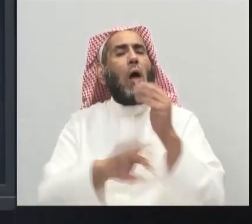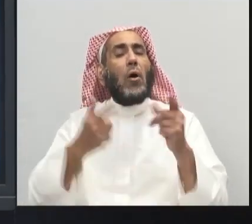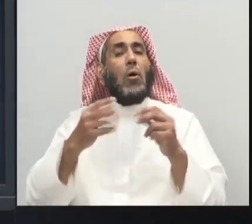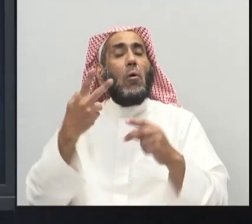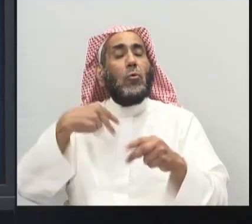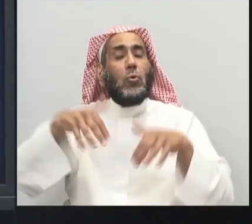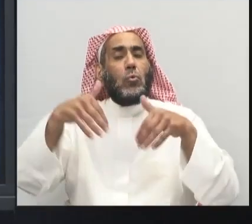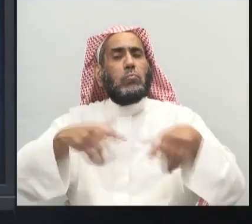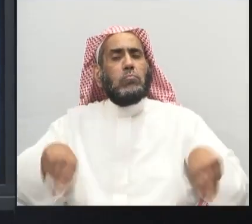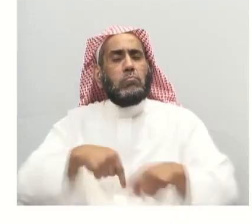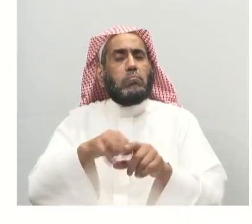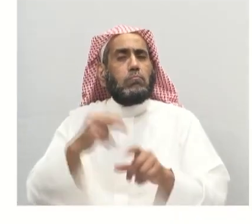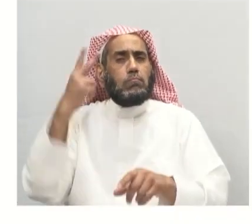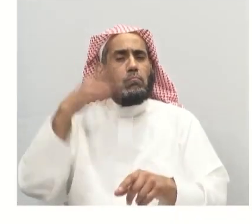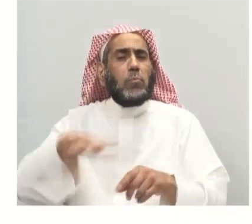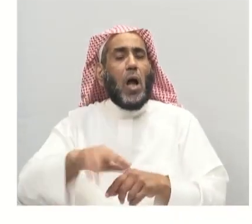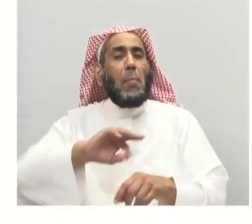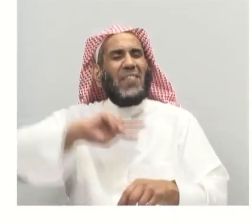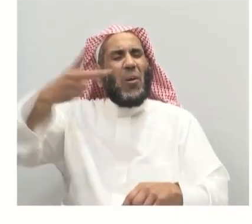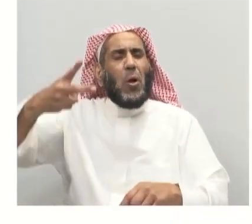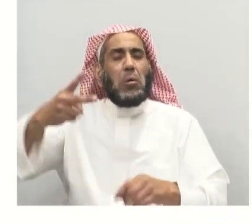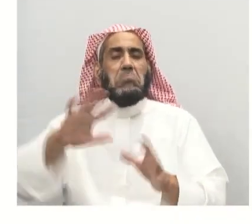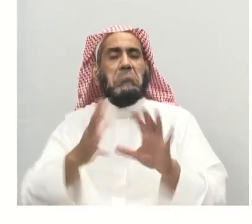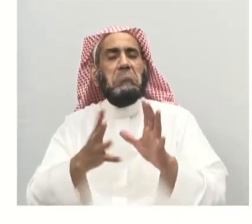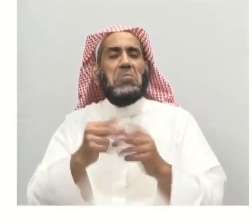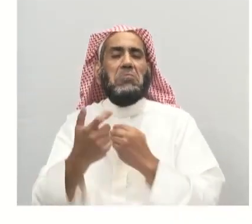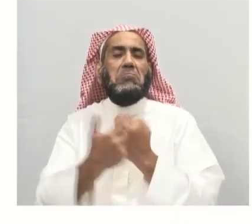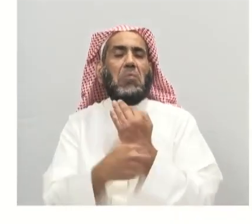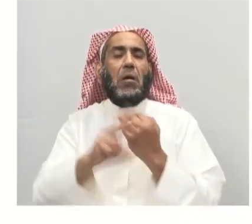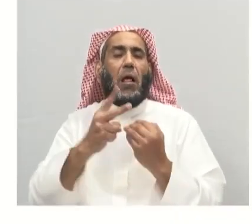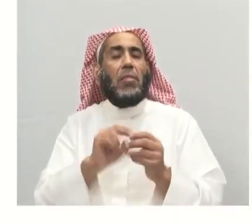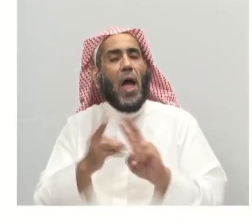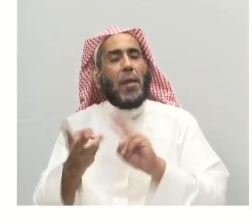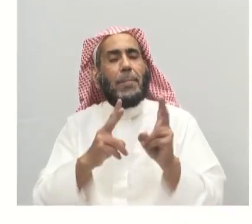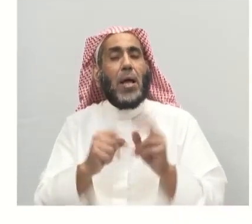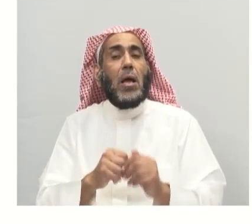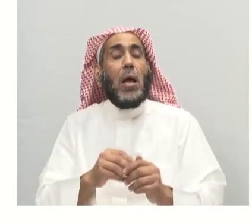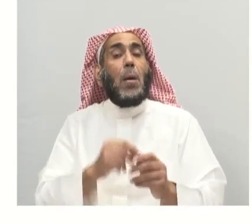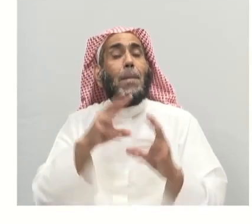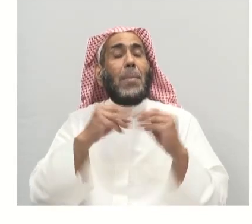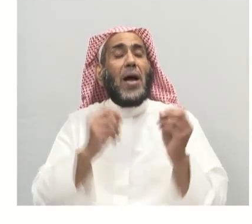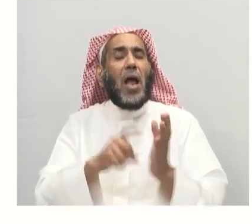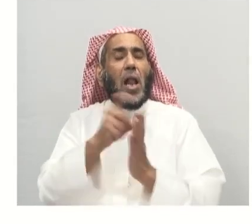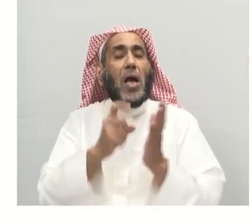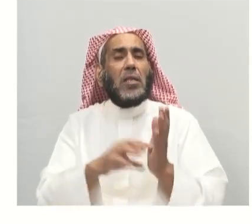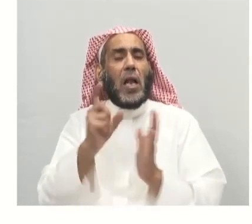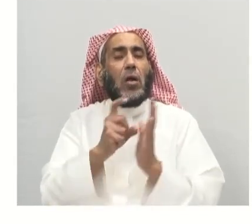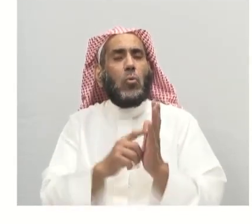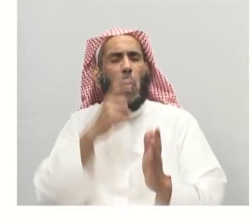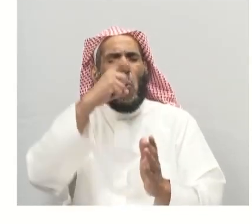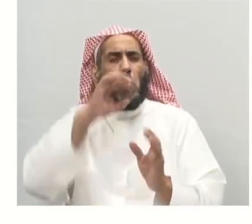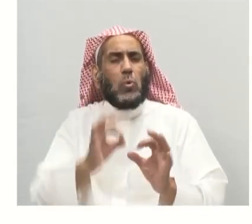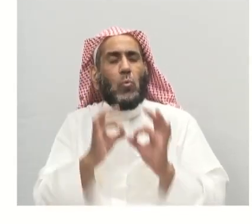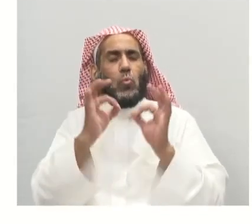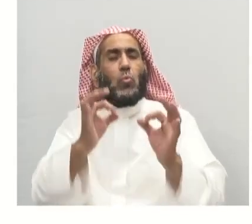العربيه السعوديه بينما في الدوله اخرى قد لا يكون كذلك وذكرنا ان معنى القاعده القانونيه تكون ملزمه